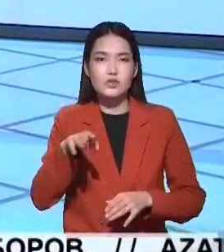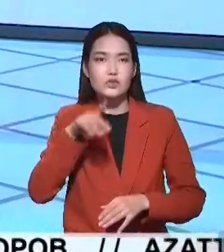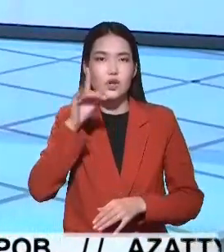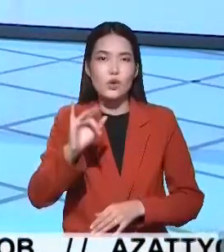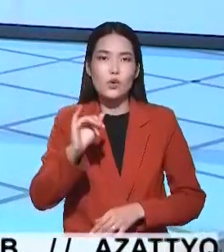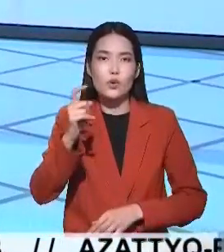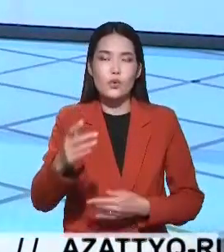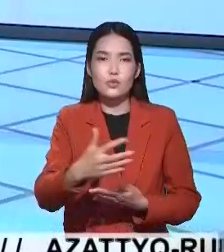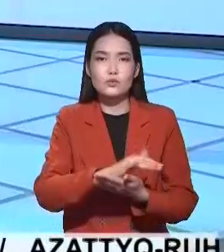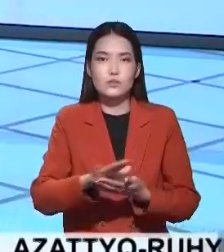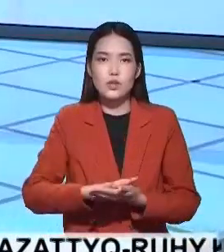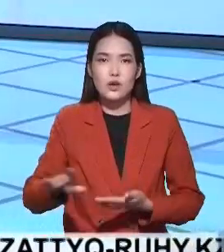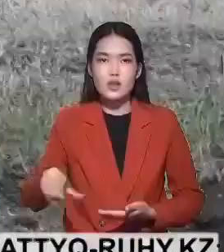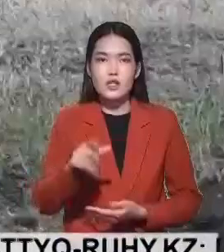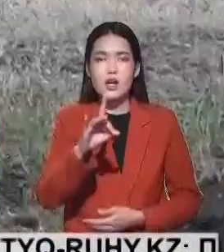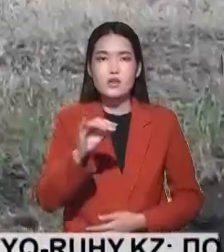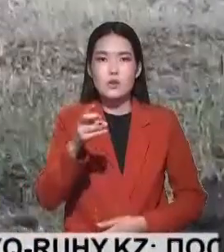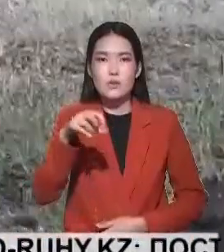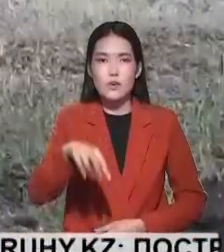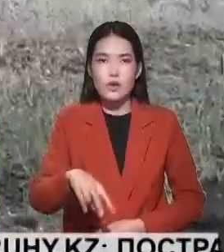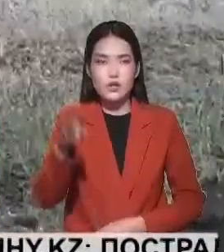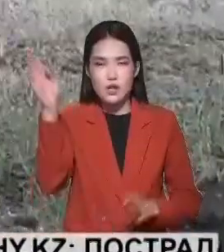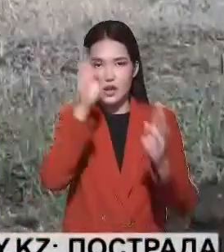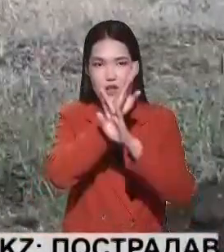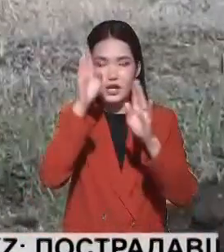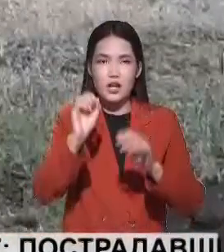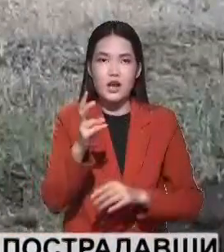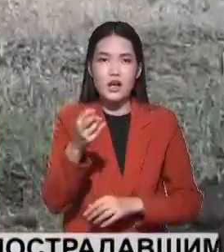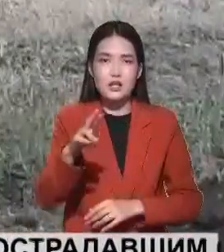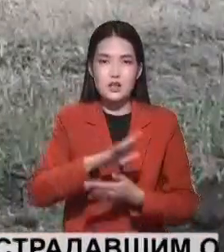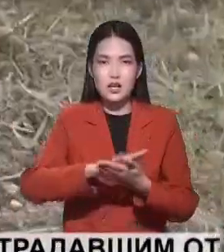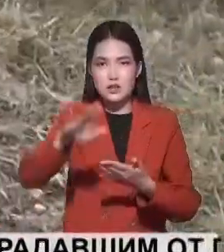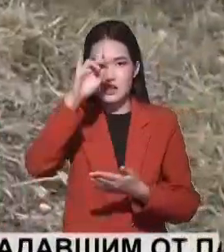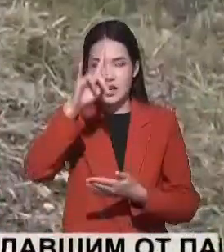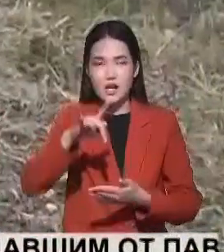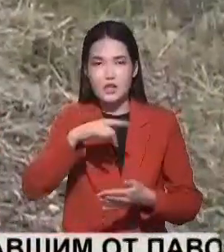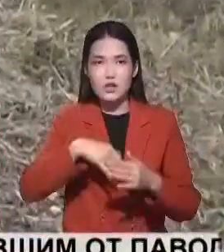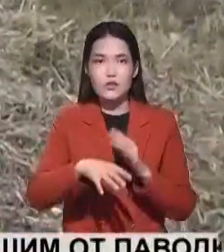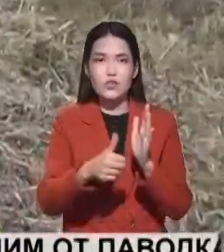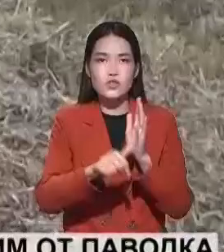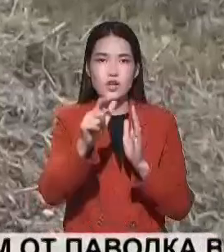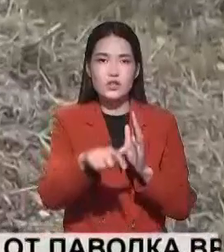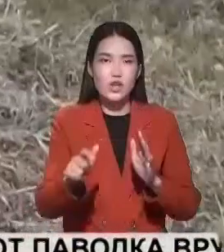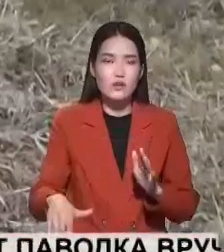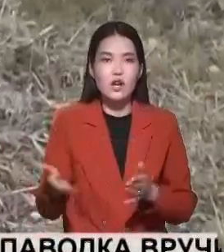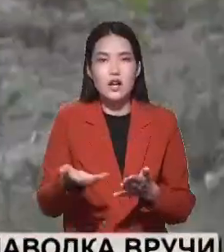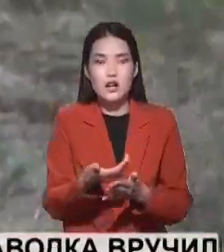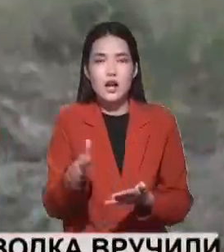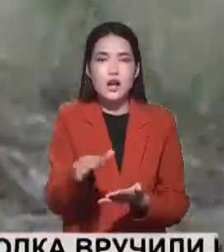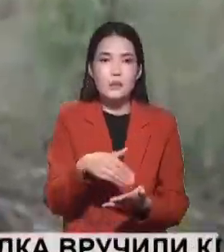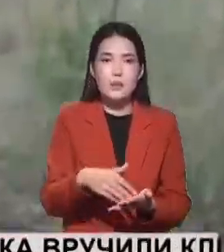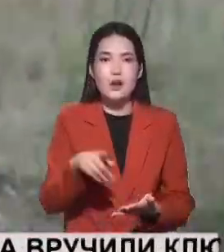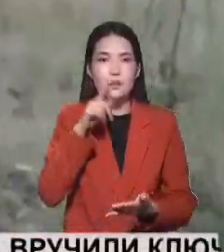территорию Набережной реки Тобол на экологическую акцию таза Казахстан вышли 60 человек вооружившись граблями и мётлы молодёжь